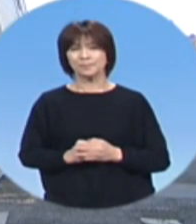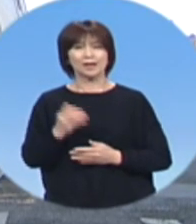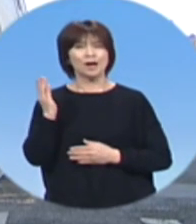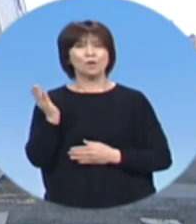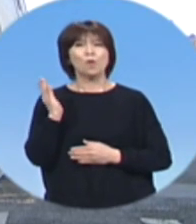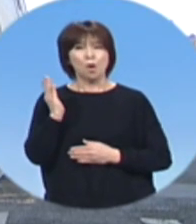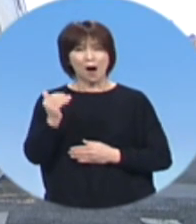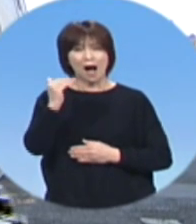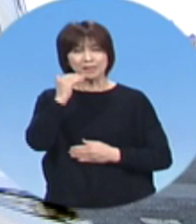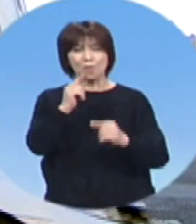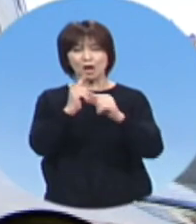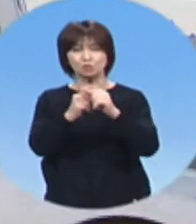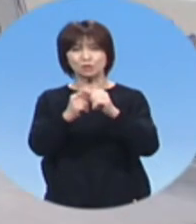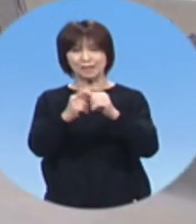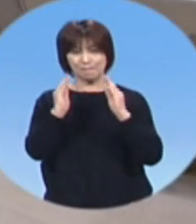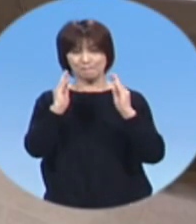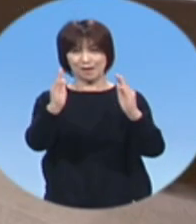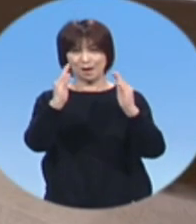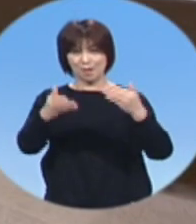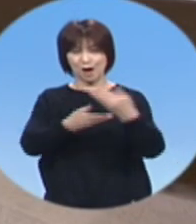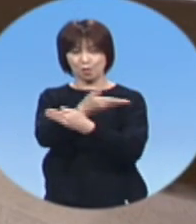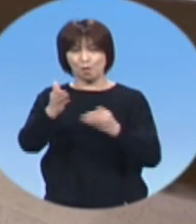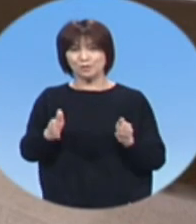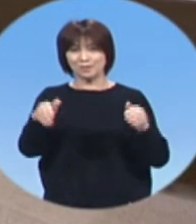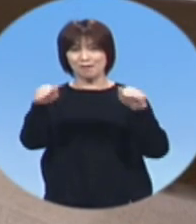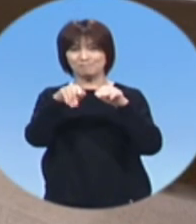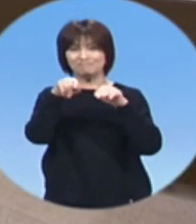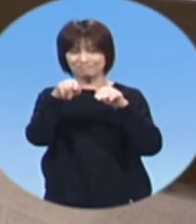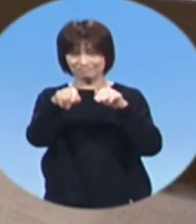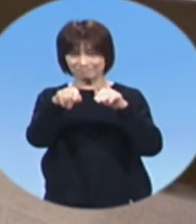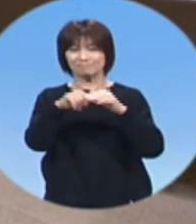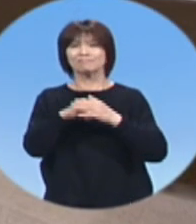ここはさわらの中心街にある交流館です。